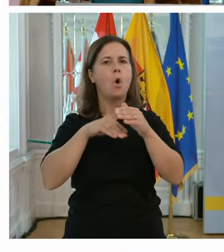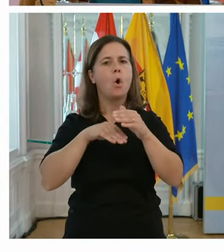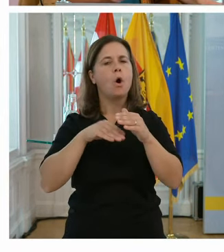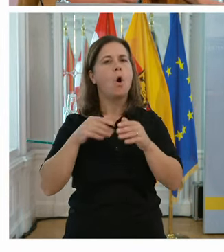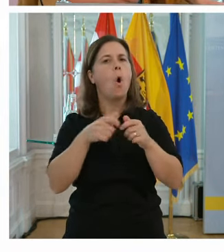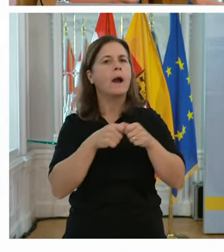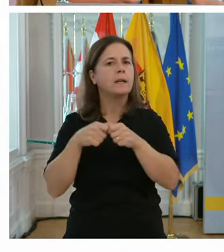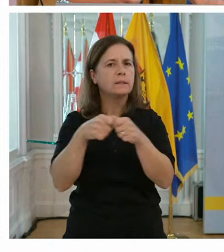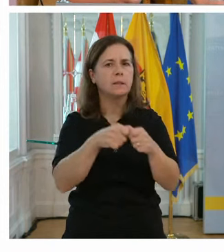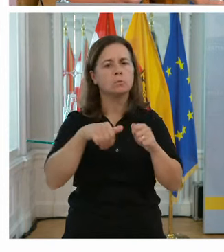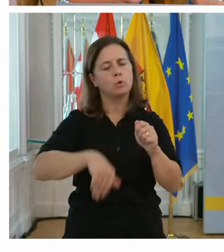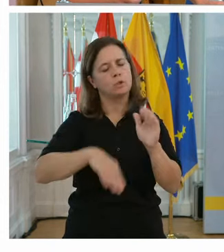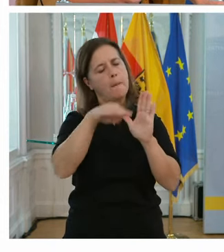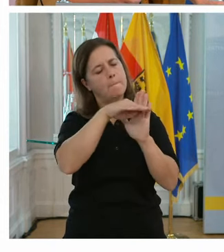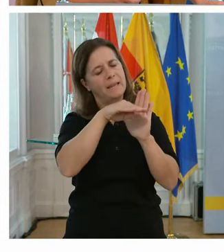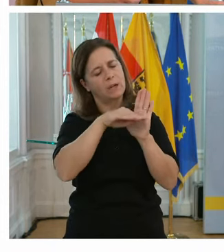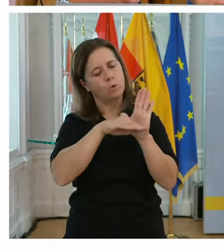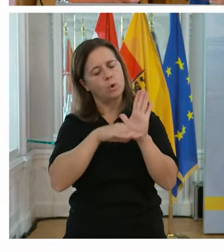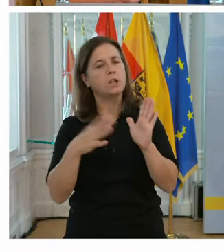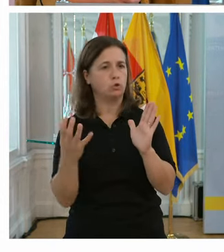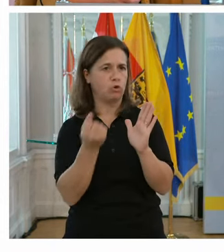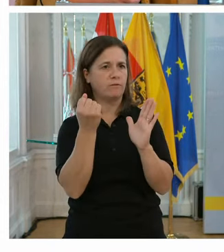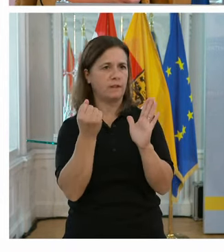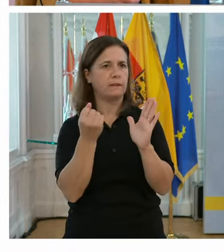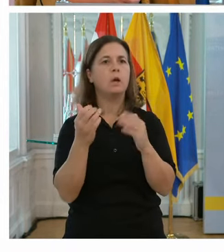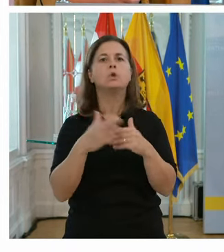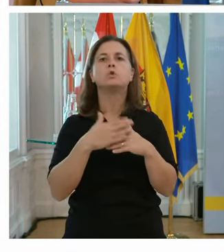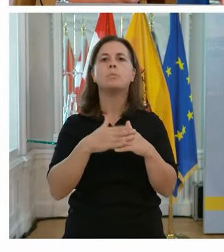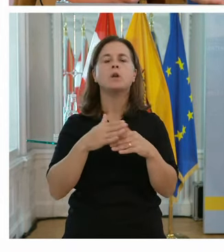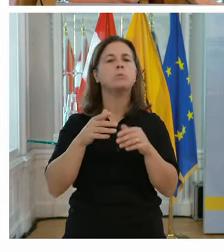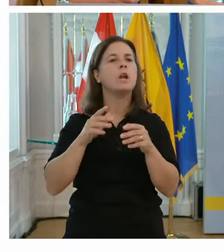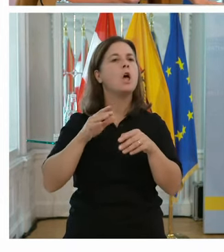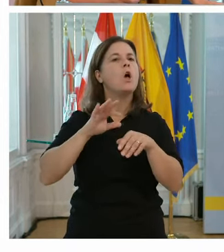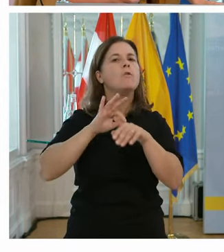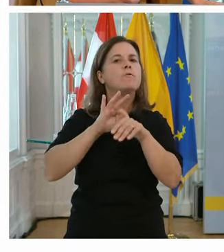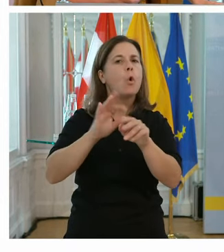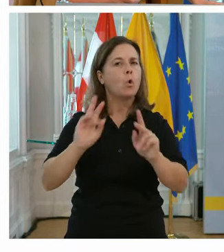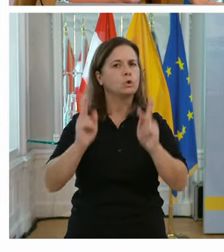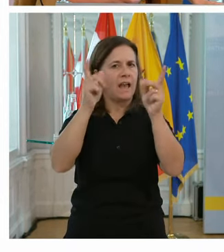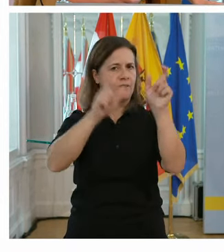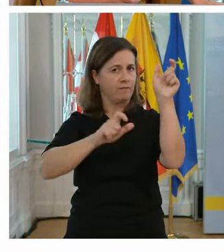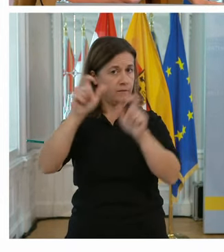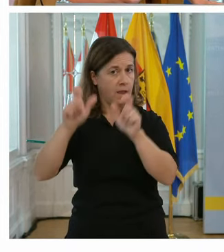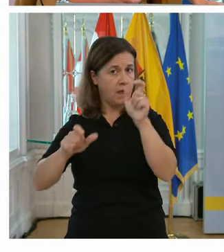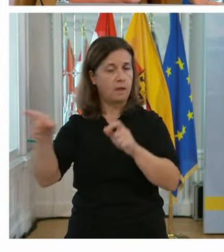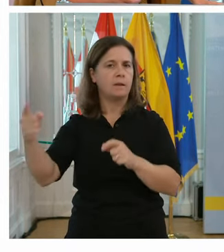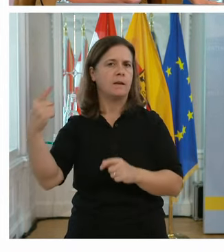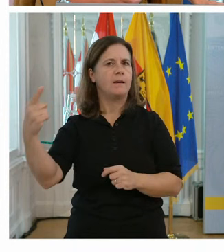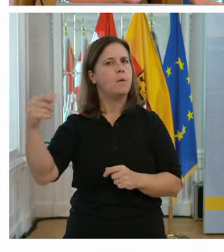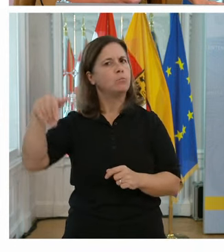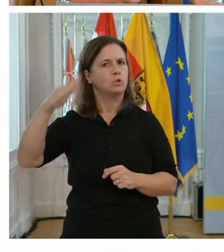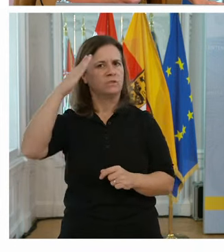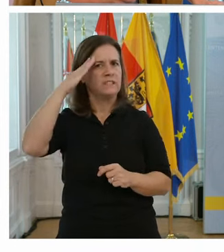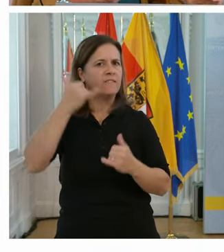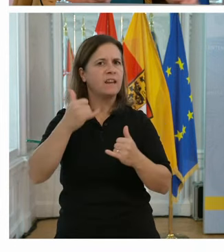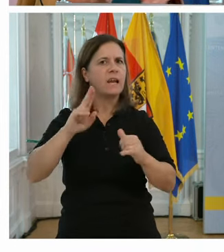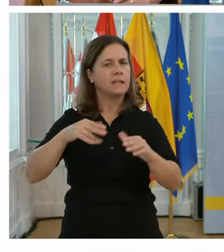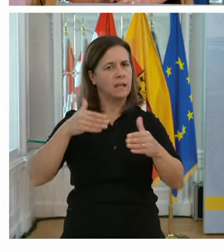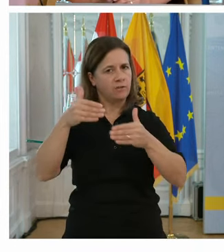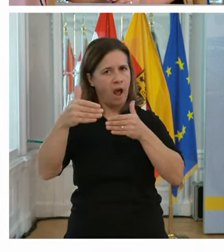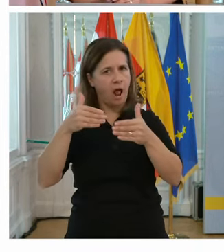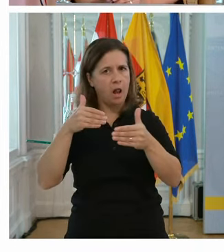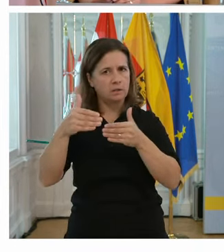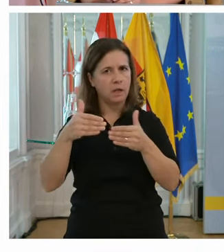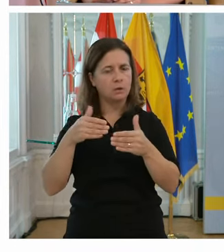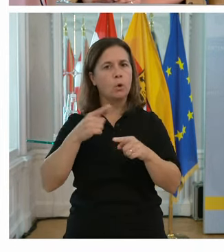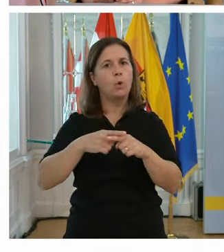entsprechenden Rahmenbedingungen dafür zu schaffen. Sprich Führungskräfte, die wissen, damit umzugehen. Und